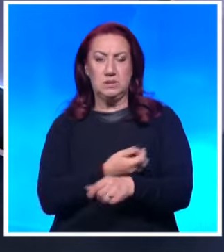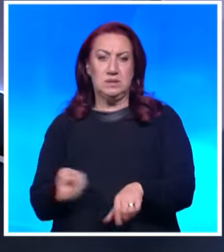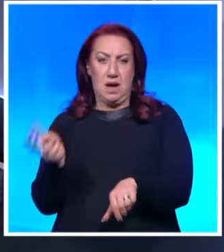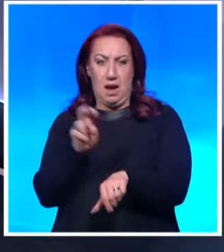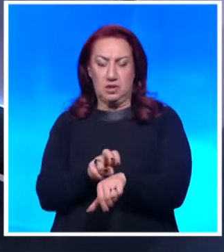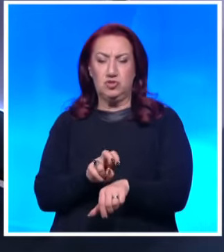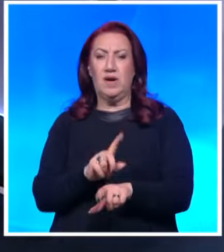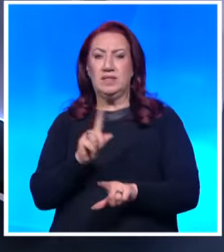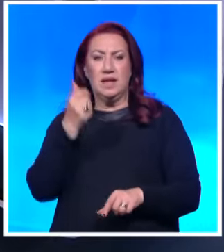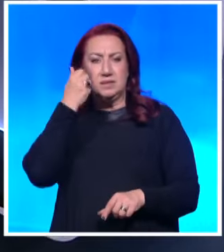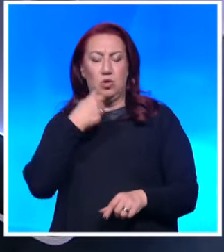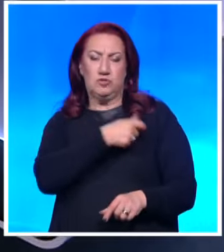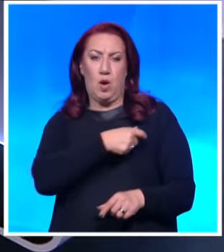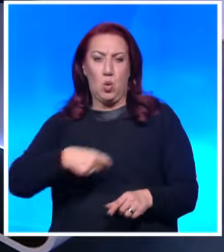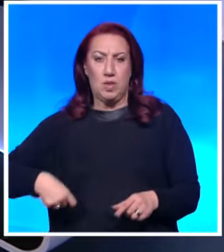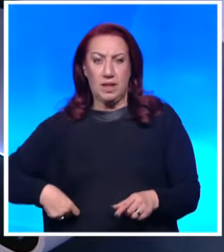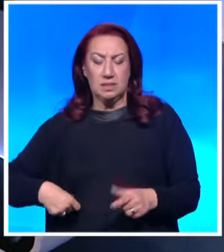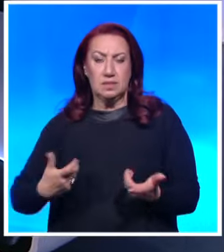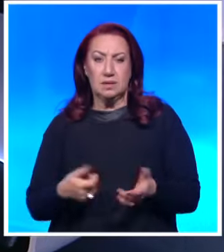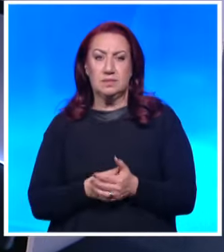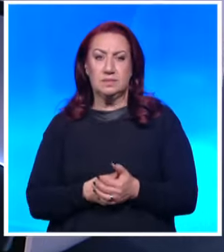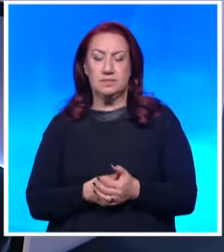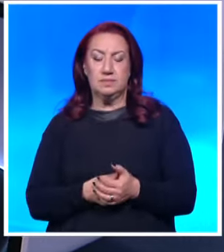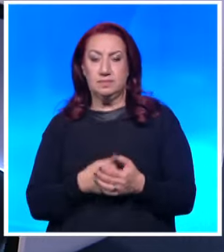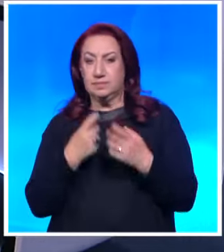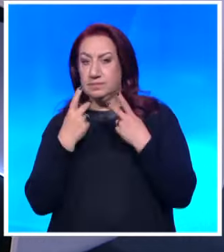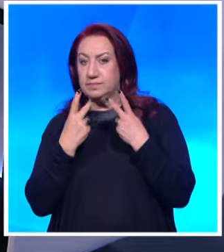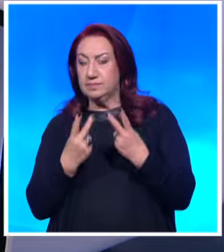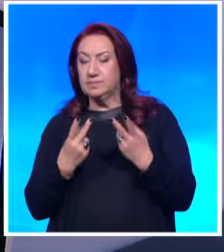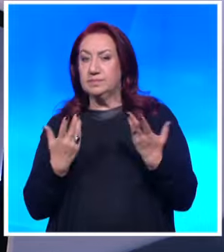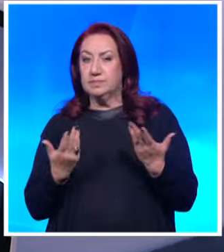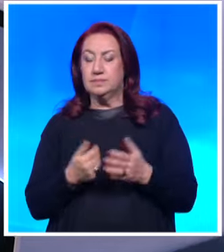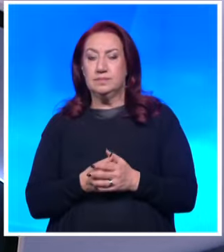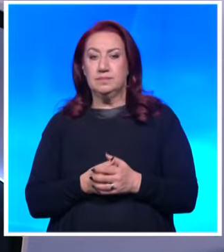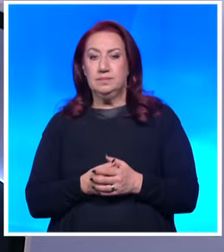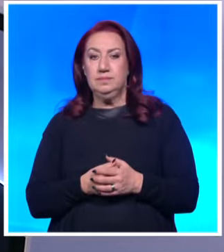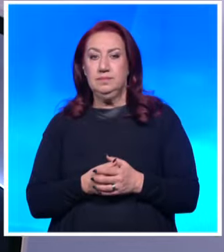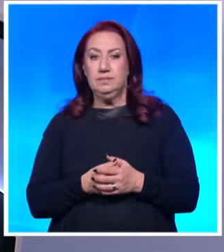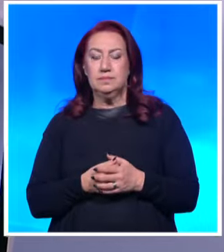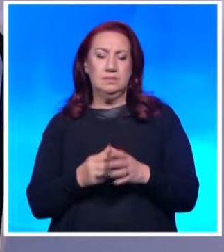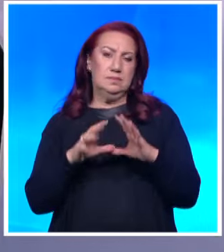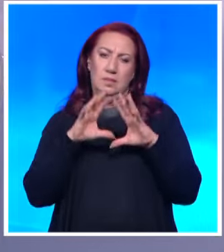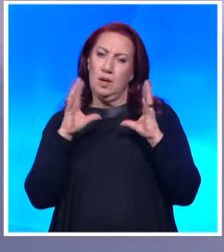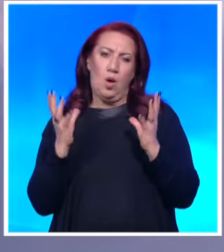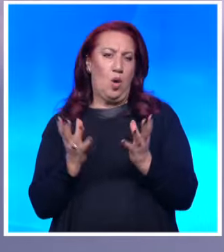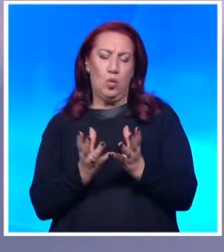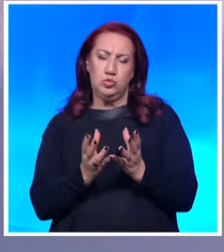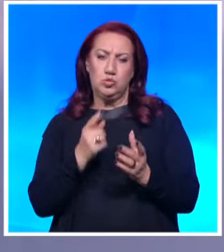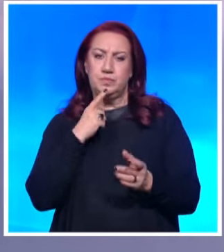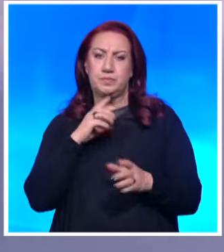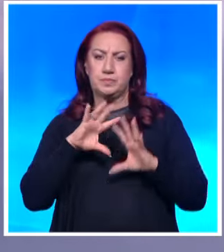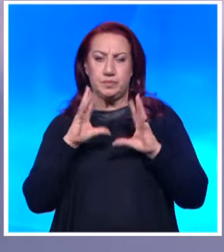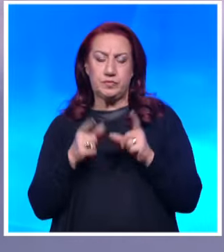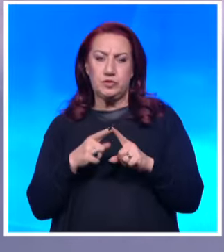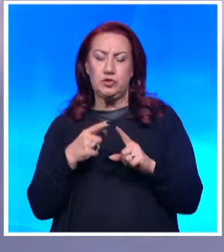колан. Тук статистиката показва, че тенденцията следва общата статистика за всички произшествия